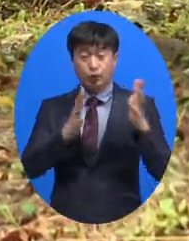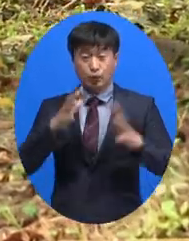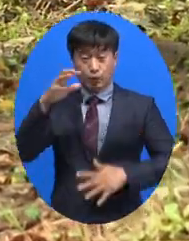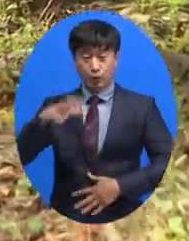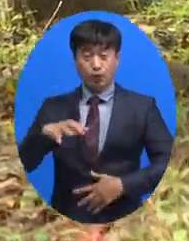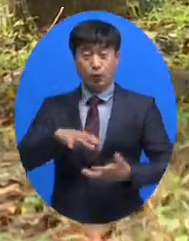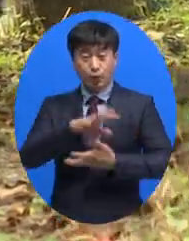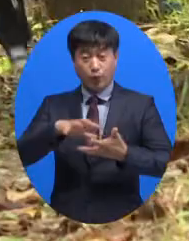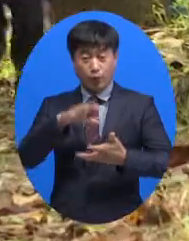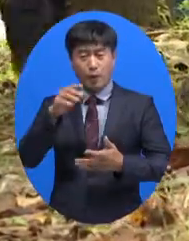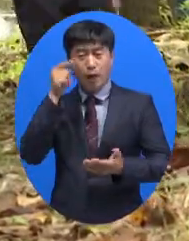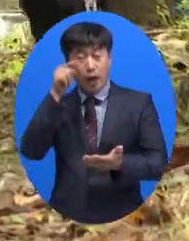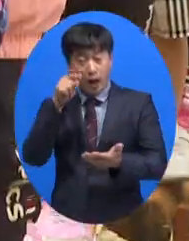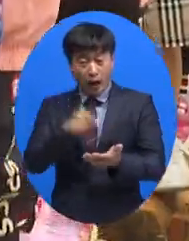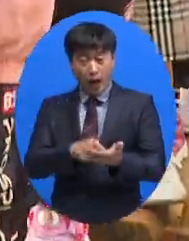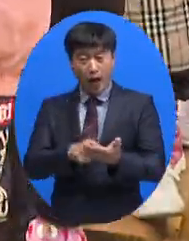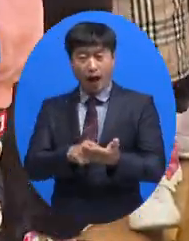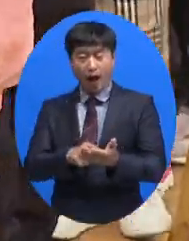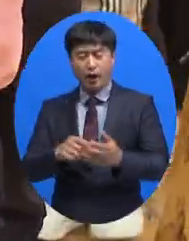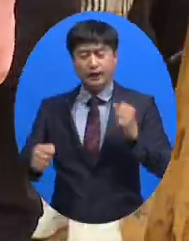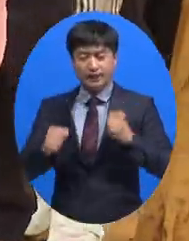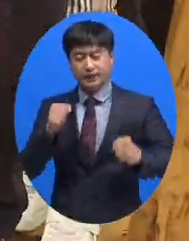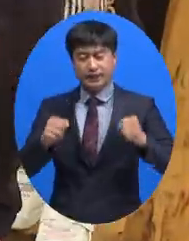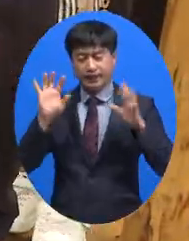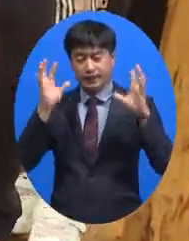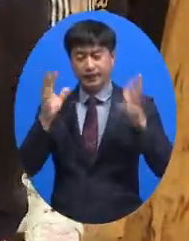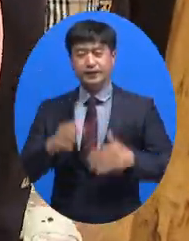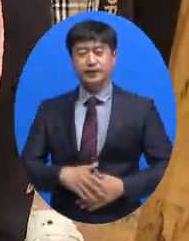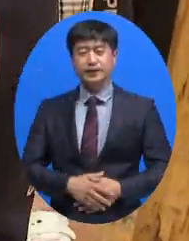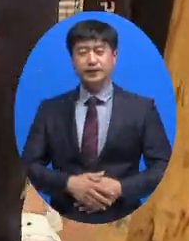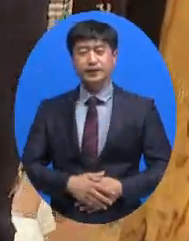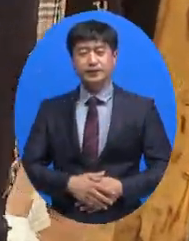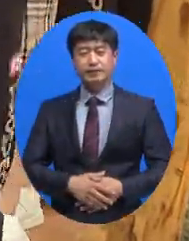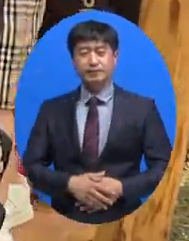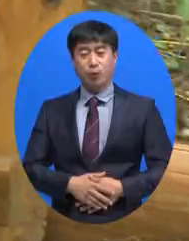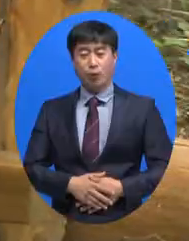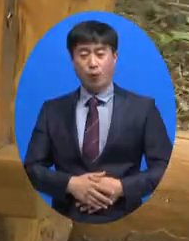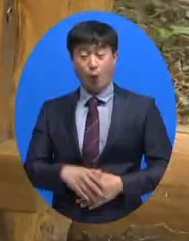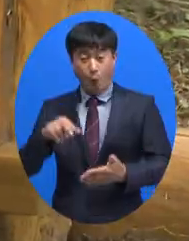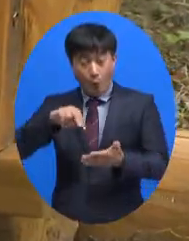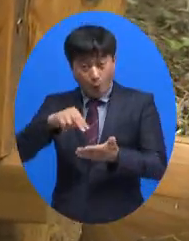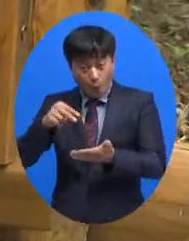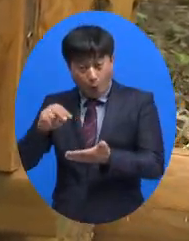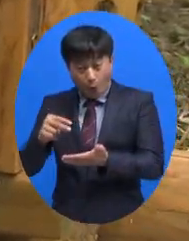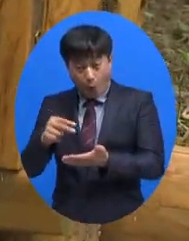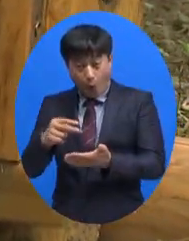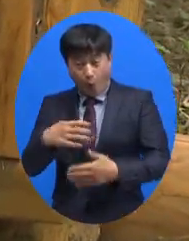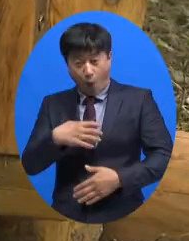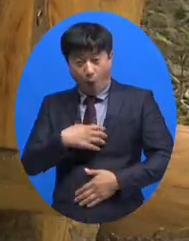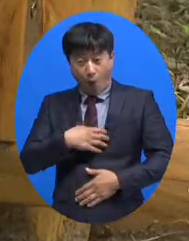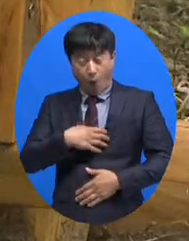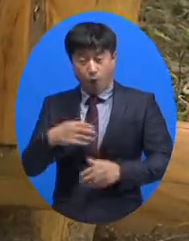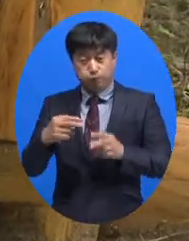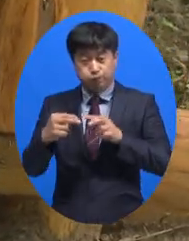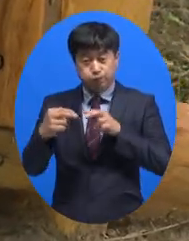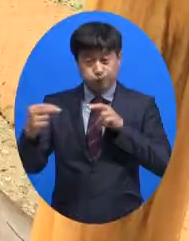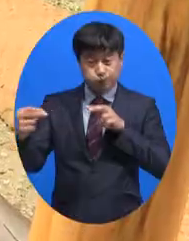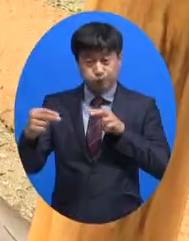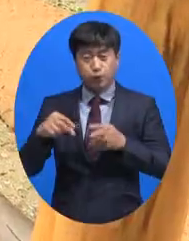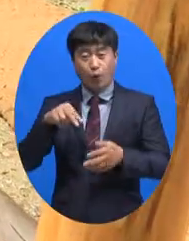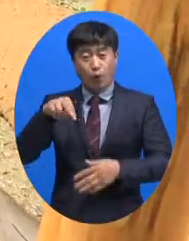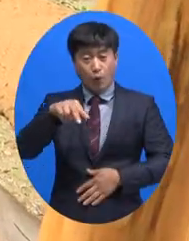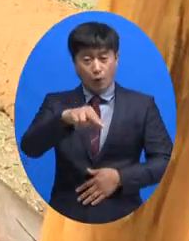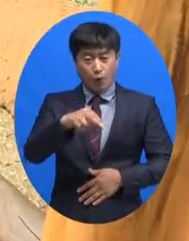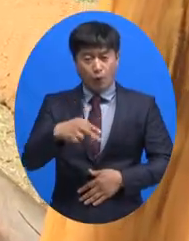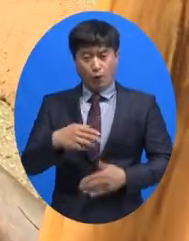숲속 한복판 놀이터를 발견하곤 신나 뛰어가는 아이들. 아슬아슬 넘어질 것 같은 외줄다리를 건너는